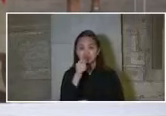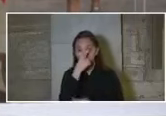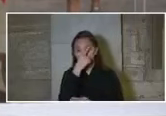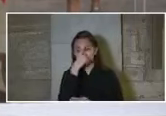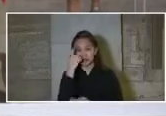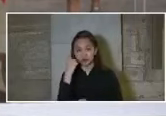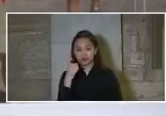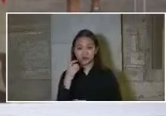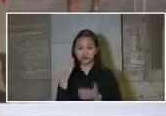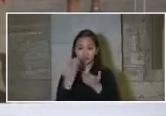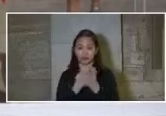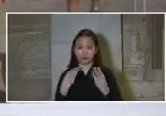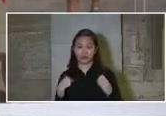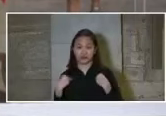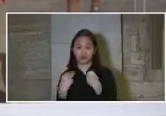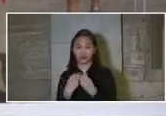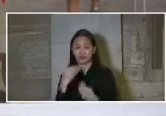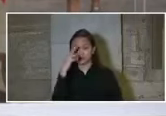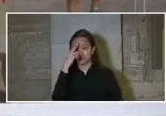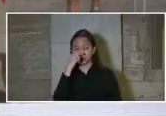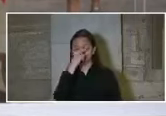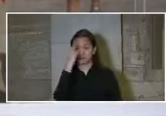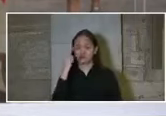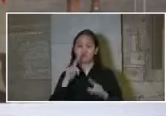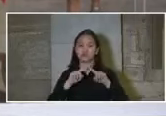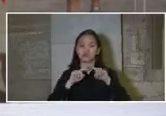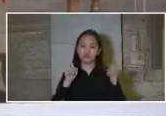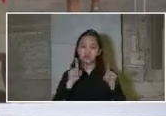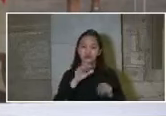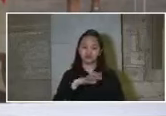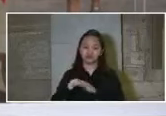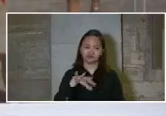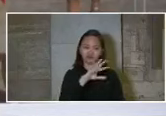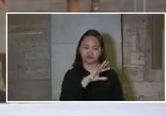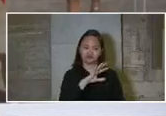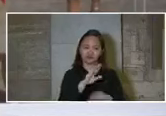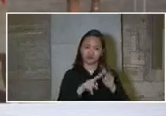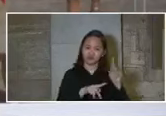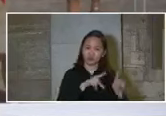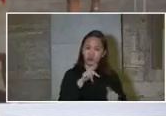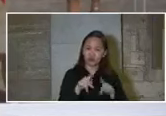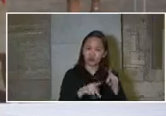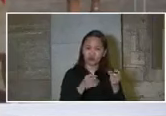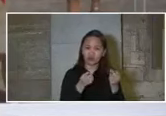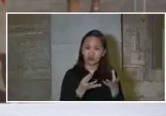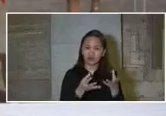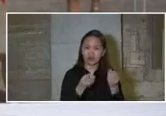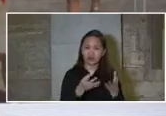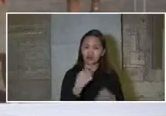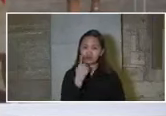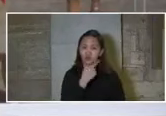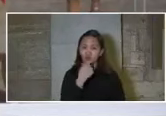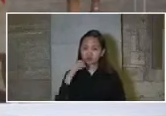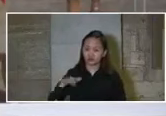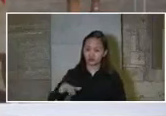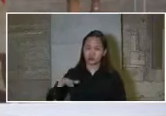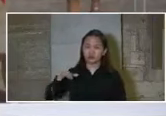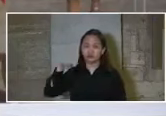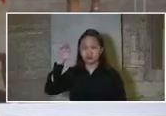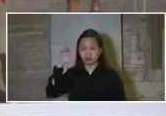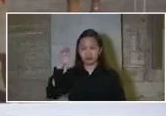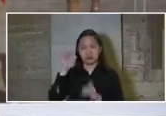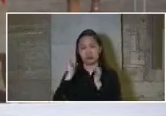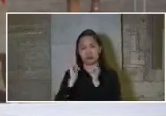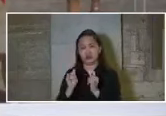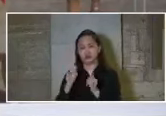Katoliko, kundi para sa karamihan sa atin na lumaki na sa pagiging